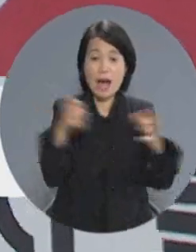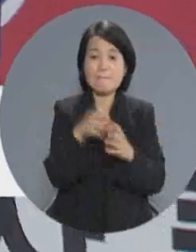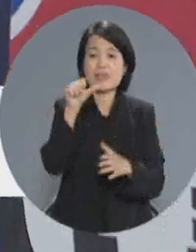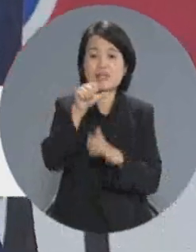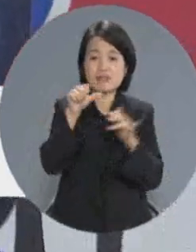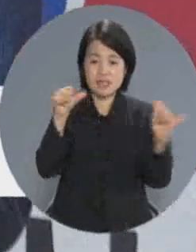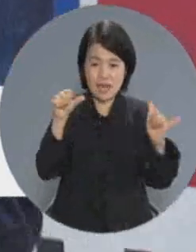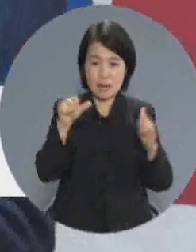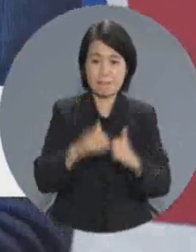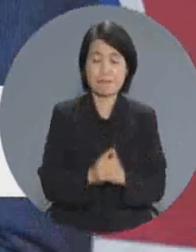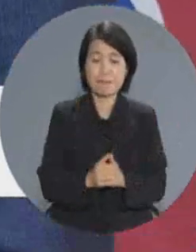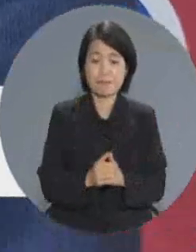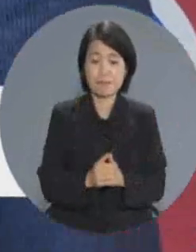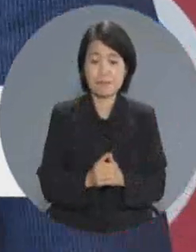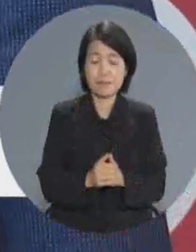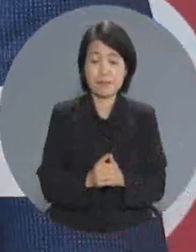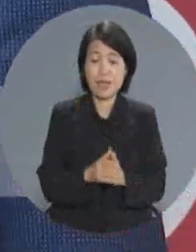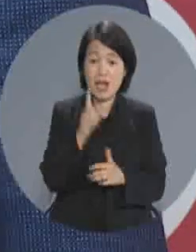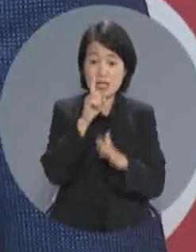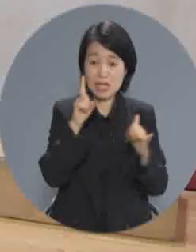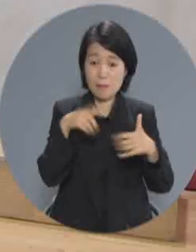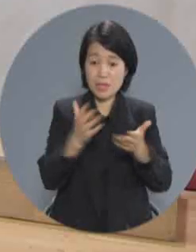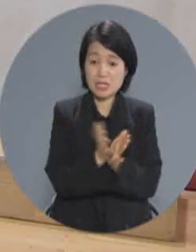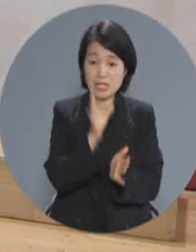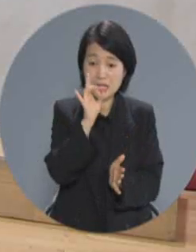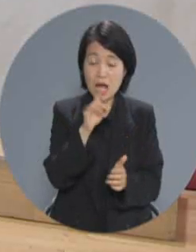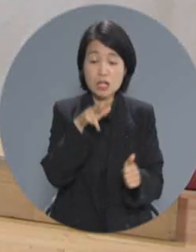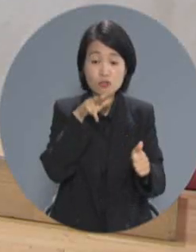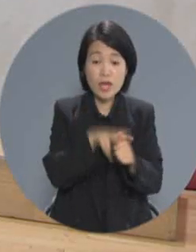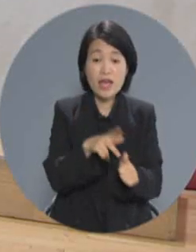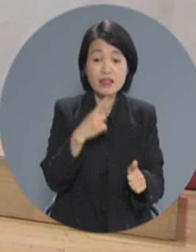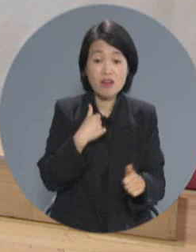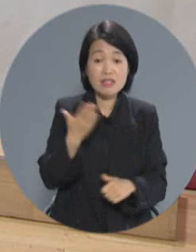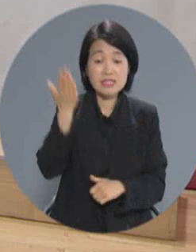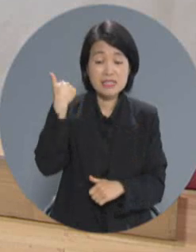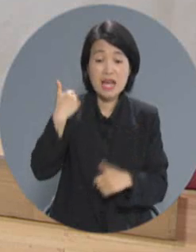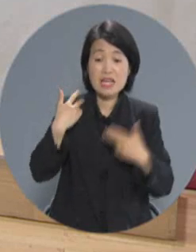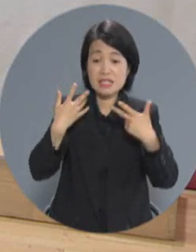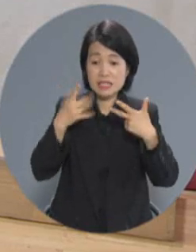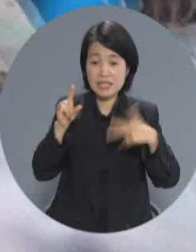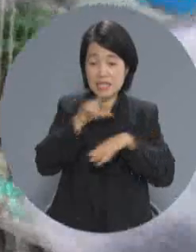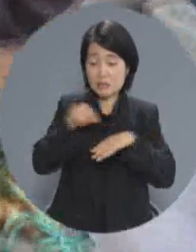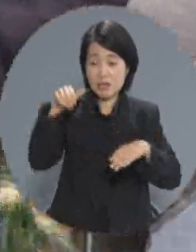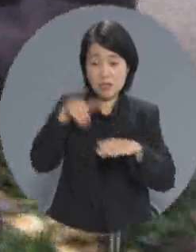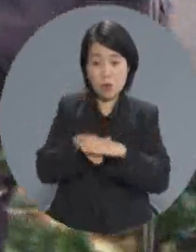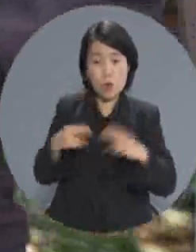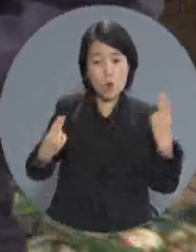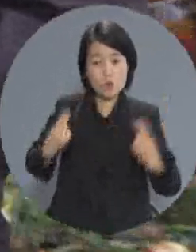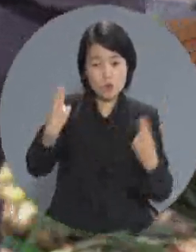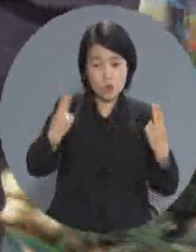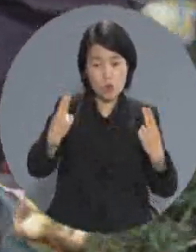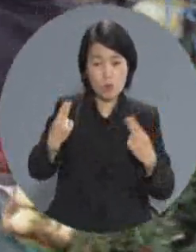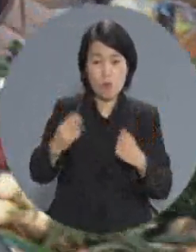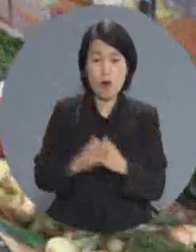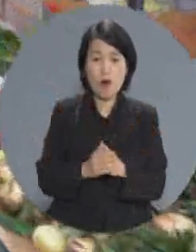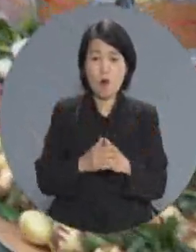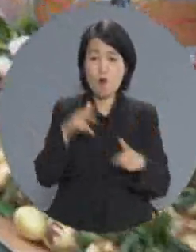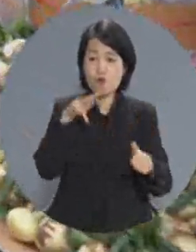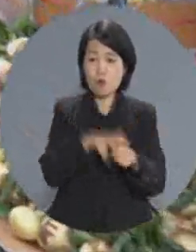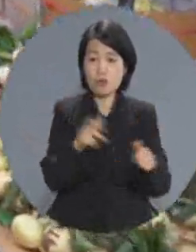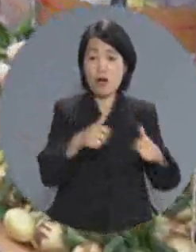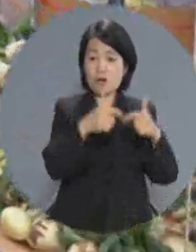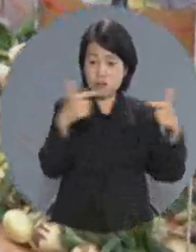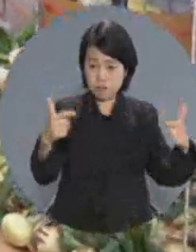5명. 한 명만 단체장 후보로 출사표를 던졌던 지난 7대 지방선거와 비교했을 때 후보자가